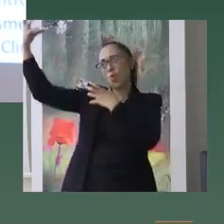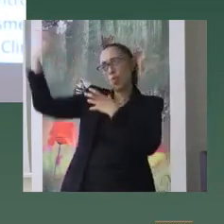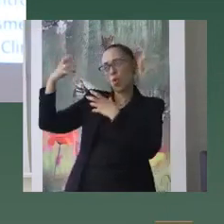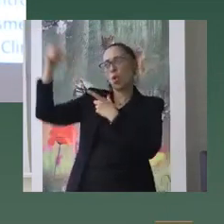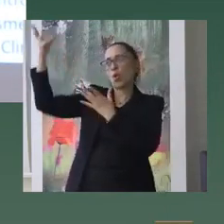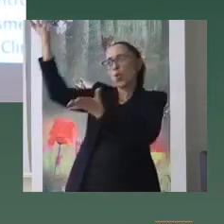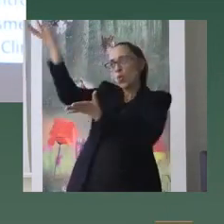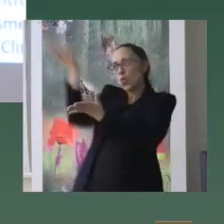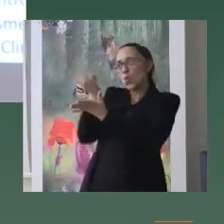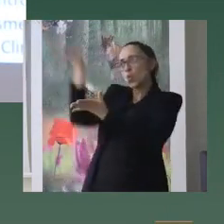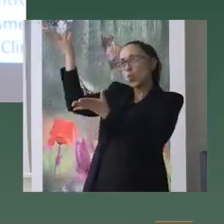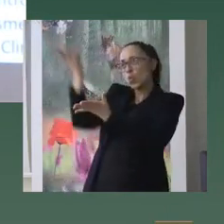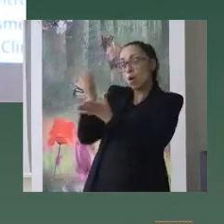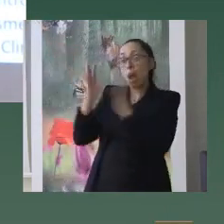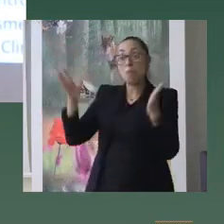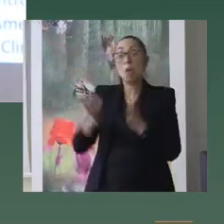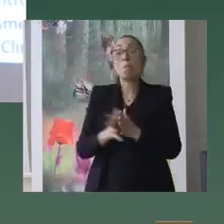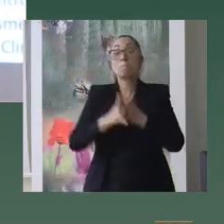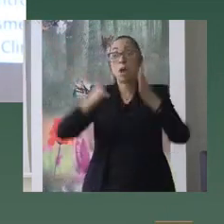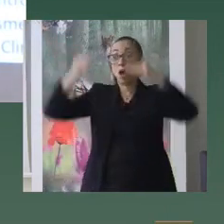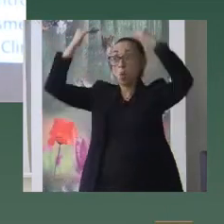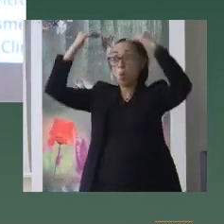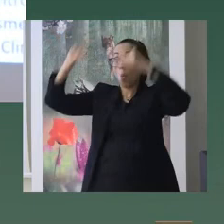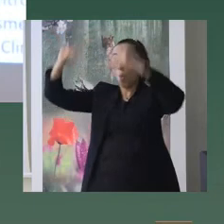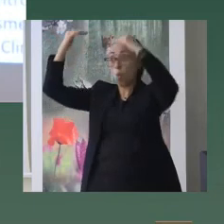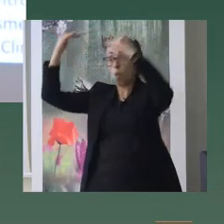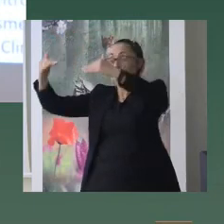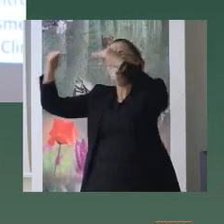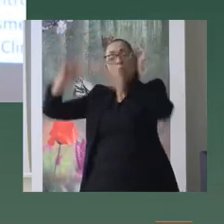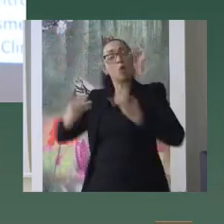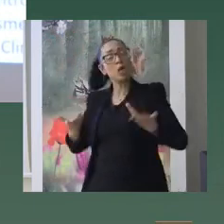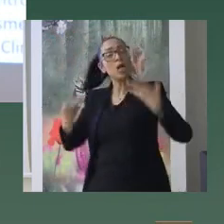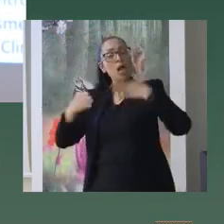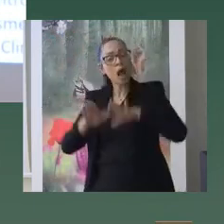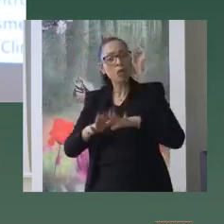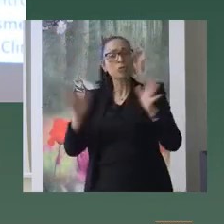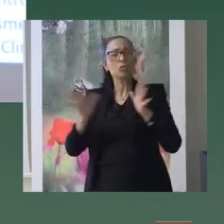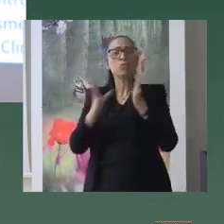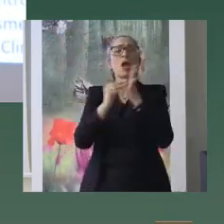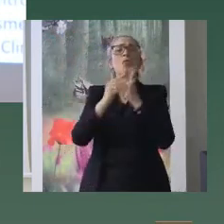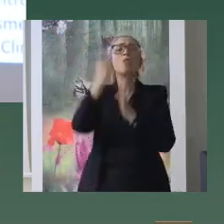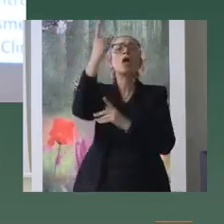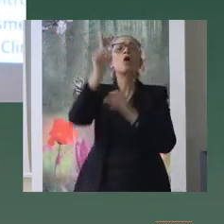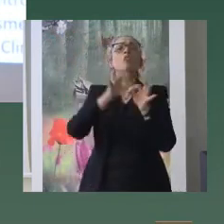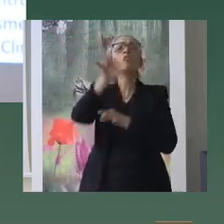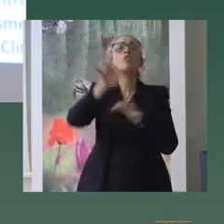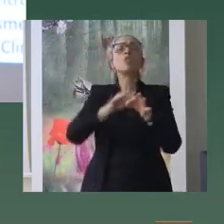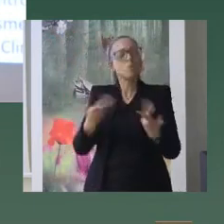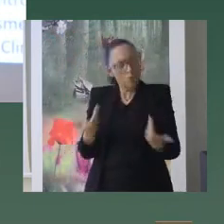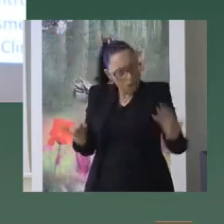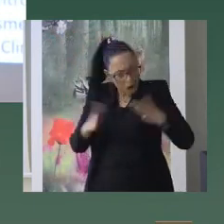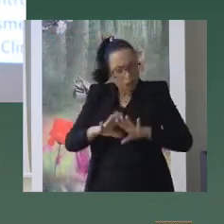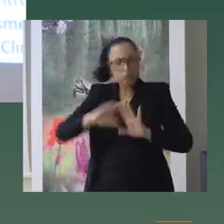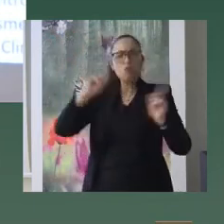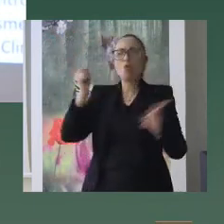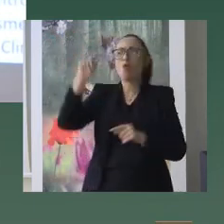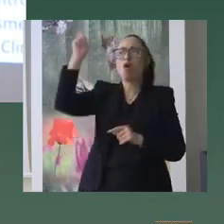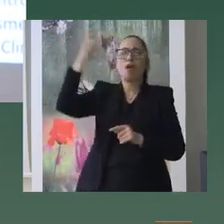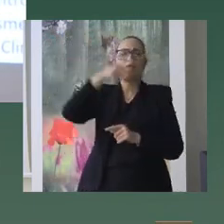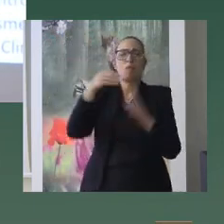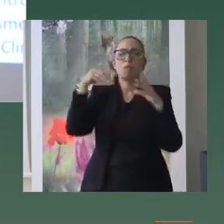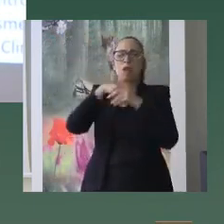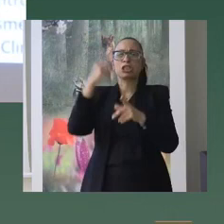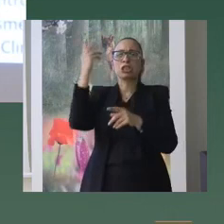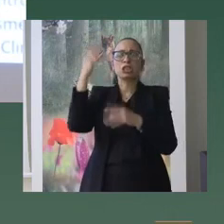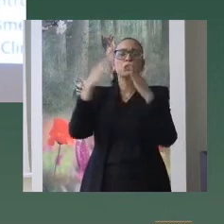η αυτοπαραγωγή. Άμα είναι μεγάλη η φωτοβολταϊκή εγκατάσταση, μπορεί να σου καλύψει, δηλαδή 100 τετραγωνικά, μπορεί να σου καλύψει όλο το ρεύμα που χρειάζεσαι για